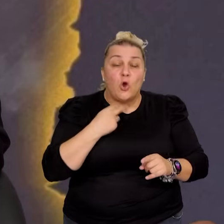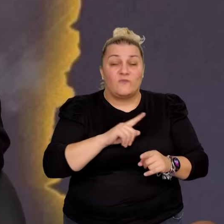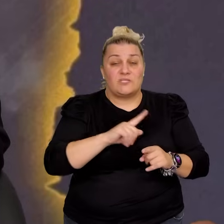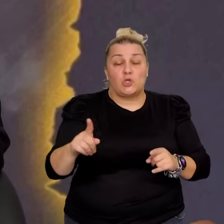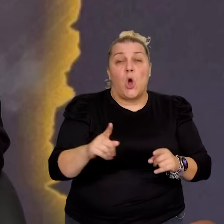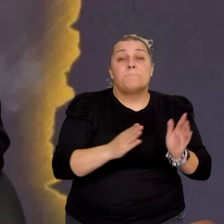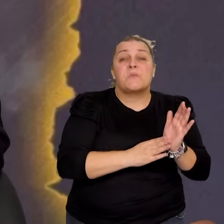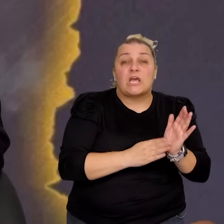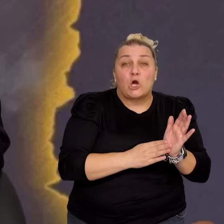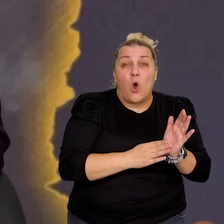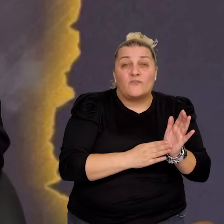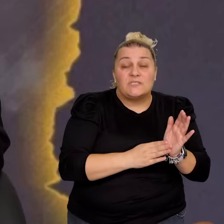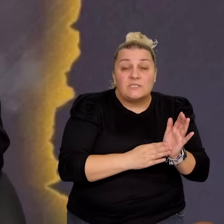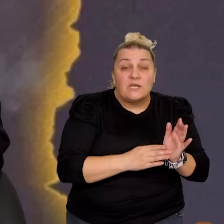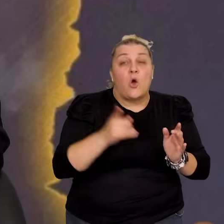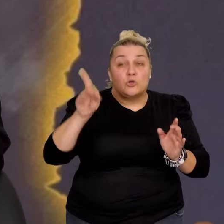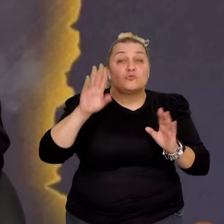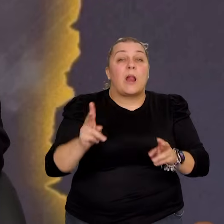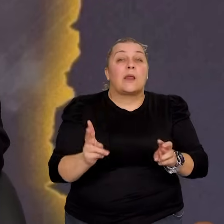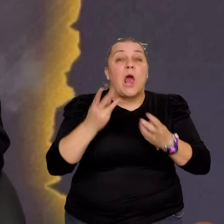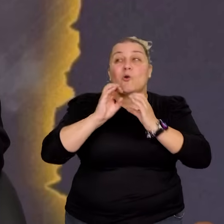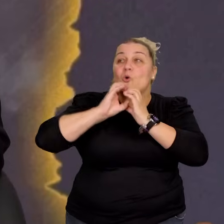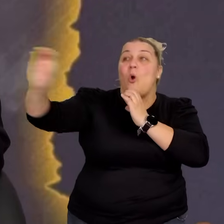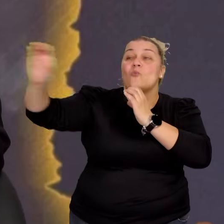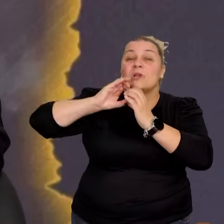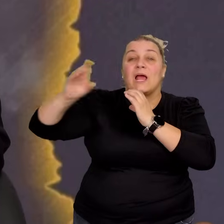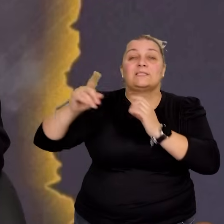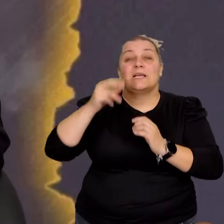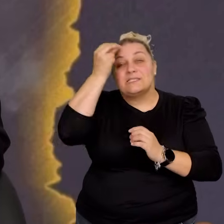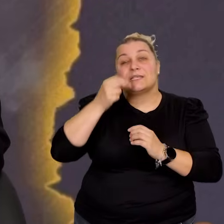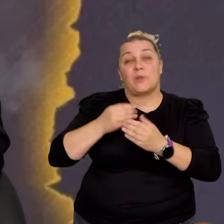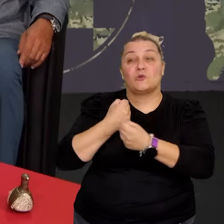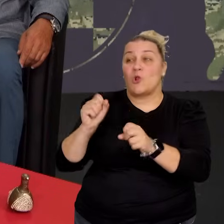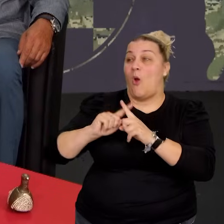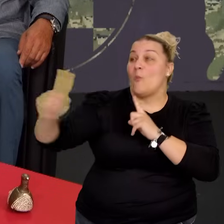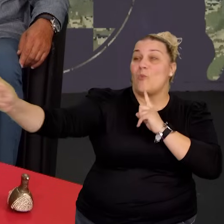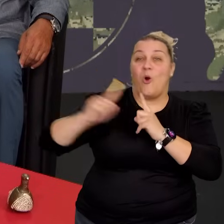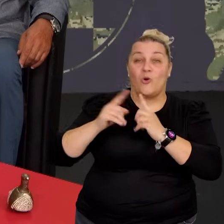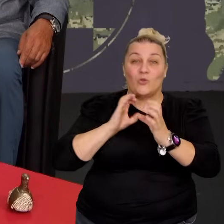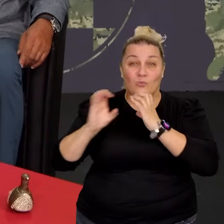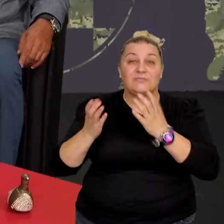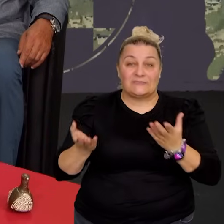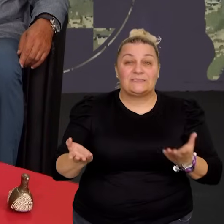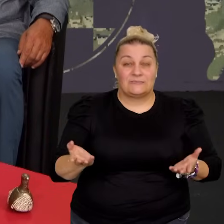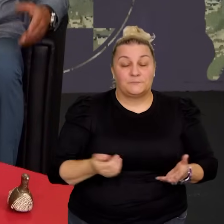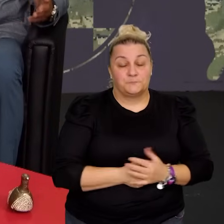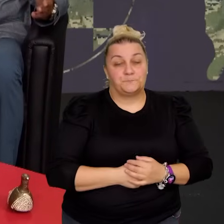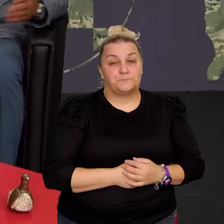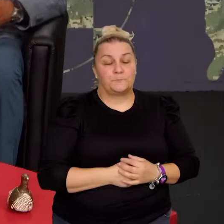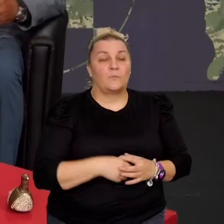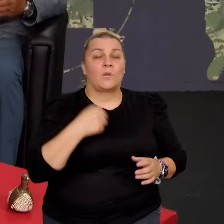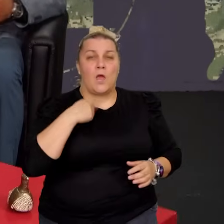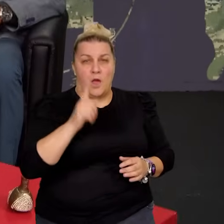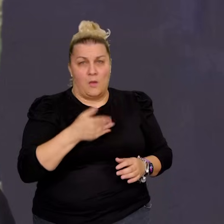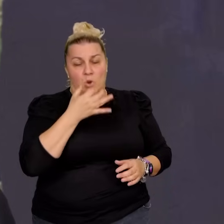su cijelu komunikaciju od Srbije slobodnu. Da, Peđa, ono što vas moramo upitati,